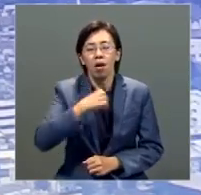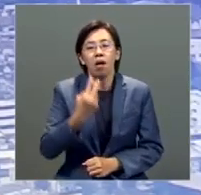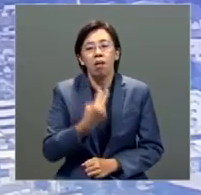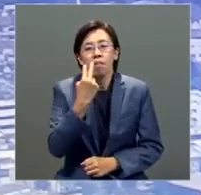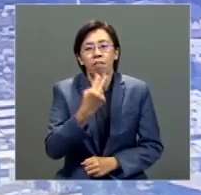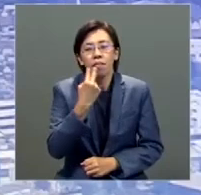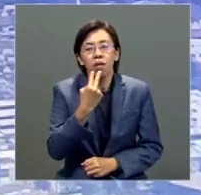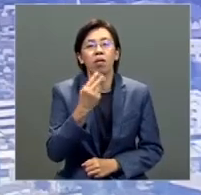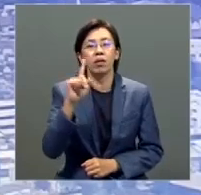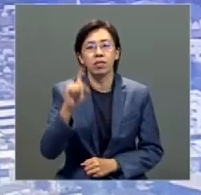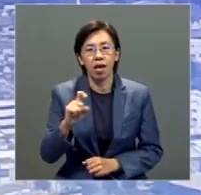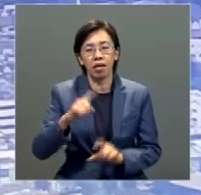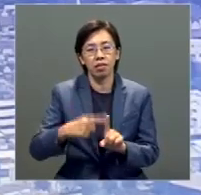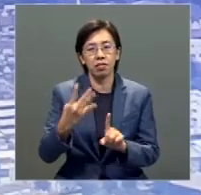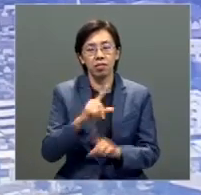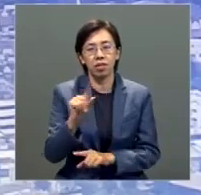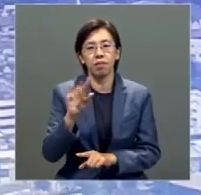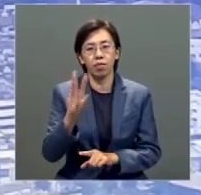เมษายนอาการแย่ลงเหนื่อยมากขึ้นและได้ย้ายไปรักษาต่อยังโรงพยาบาลจังหวัดเอกซเรย์ปอดพบปอดอักเสบรุนแรงแล้วก็ต่อมาก็เหนื่อยมากขึ้นการทำงานของไตลดลงแพทย์ต้องใส่ท่อช่วยหายใจและเสียชีวิตในวันที่26